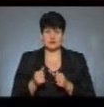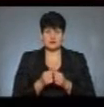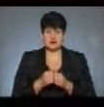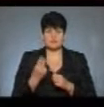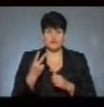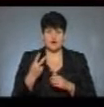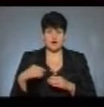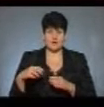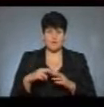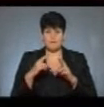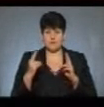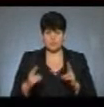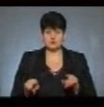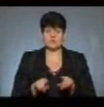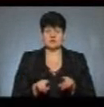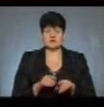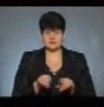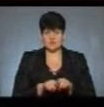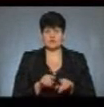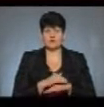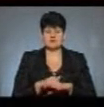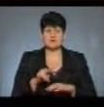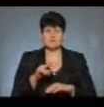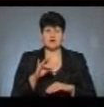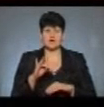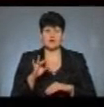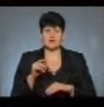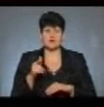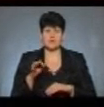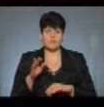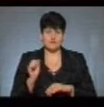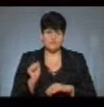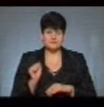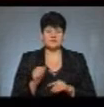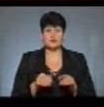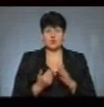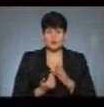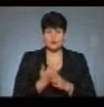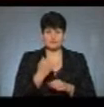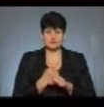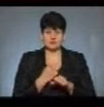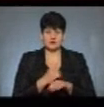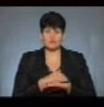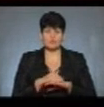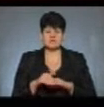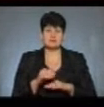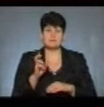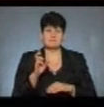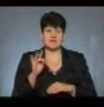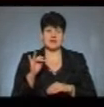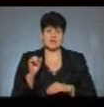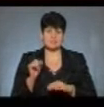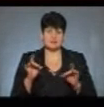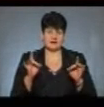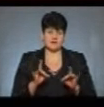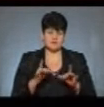Двоаркового мосту та на вулиці Пирогова нижче театру актора та ляльки. Нові переходи зробили на вулиці Бережанській поблизу ресторану,